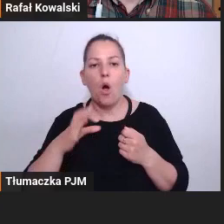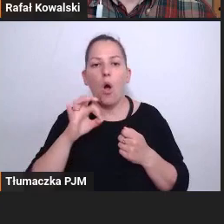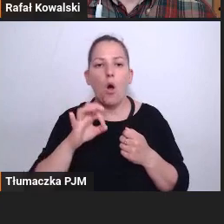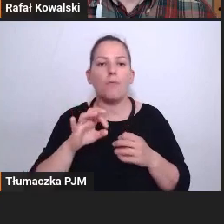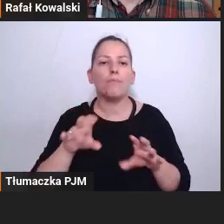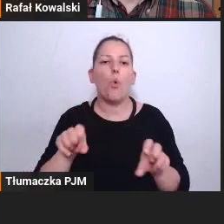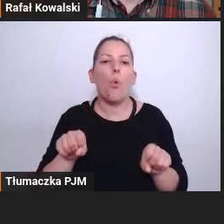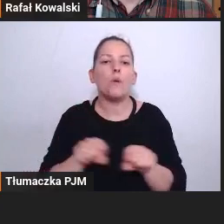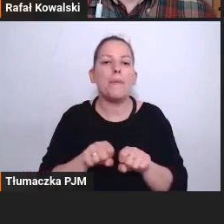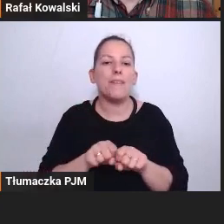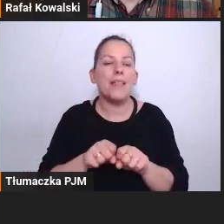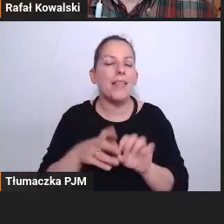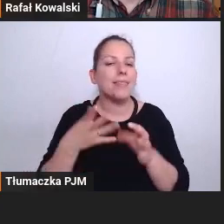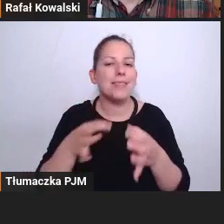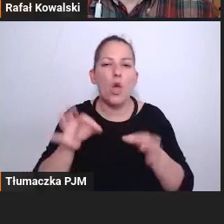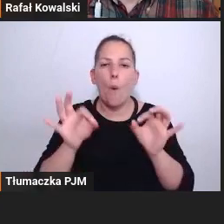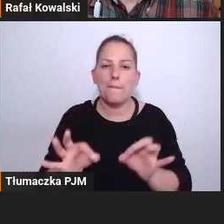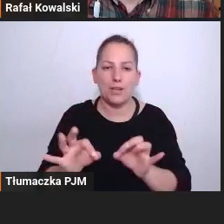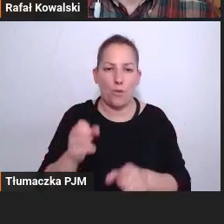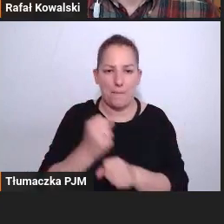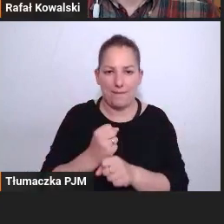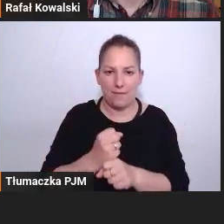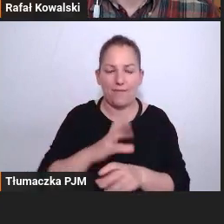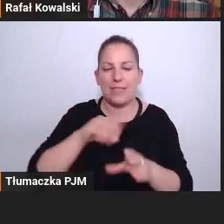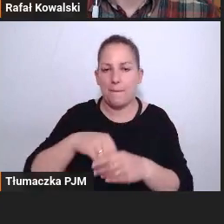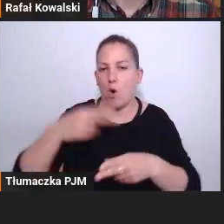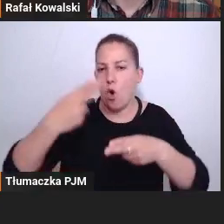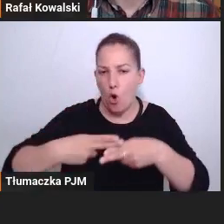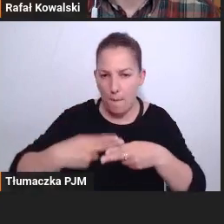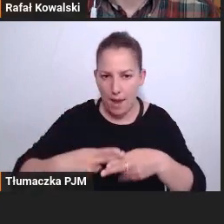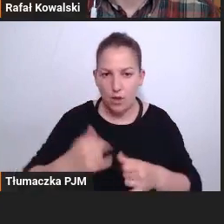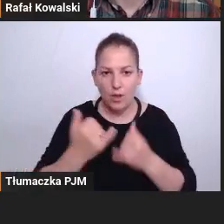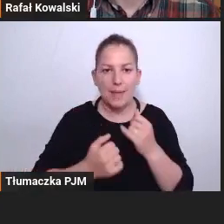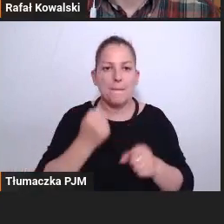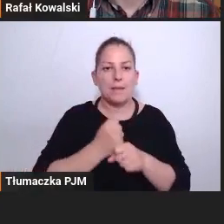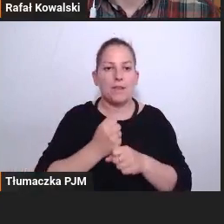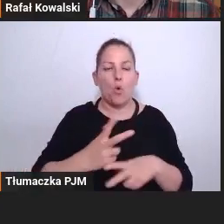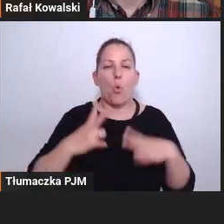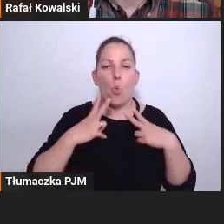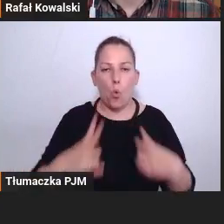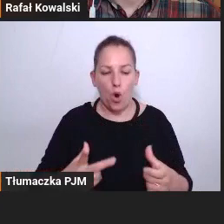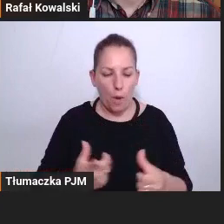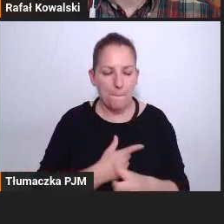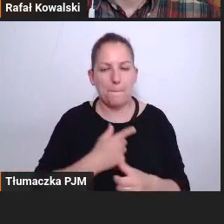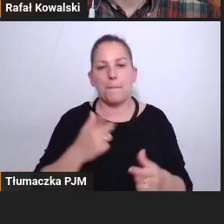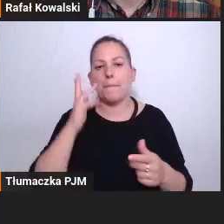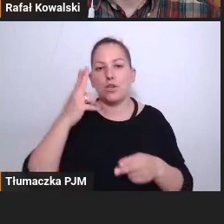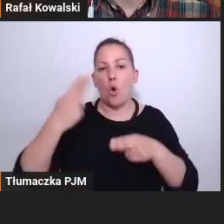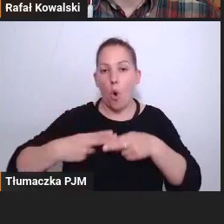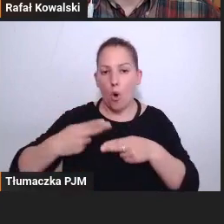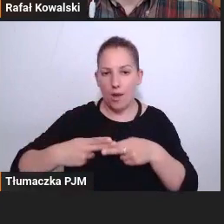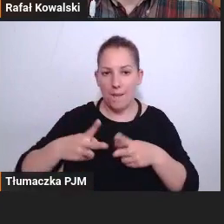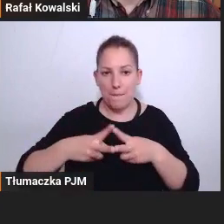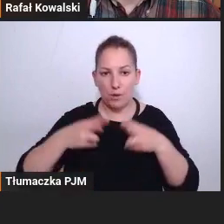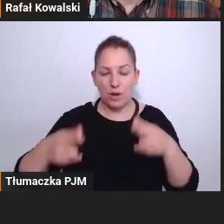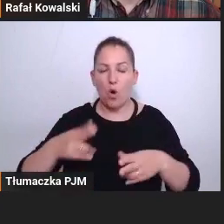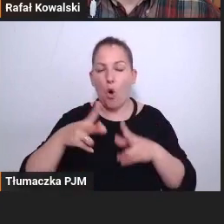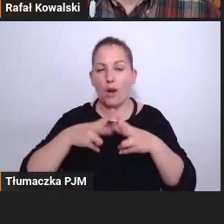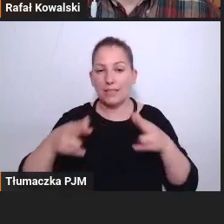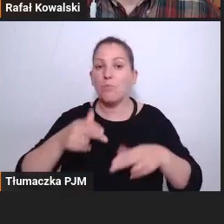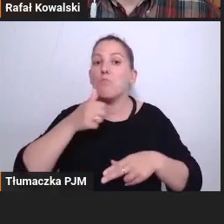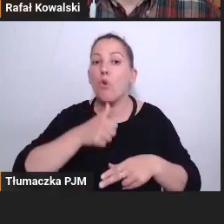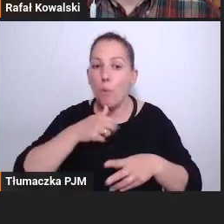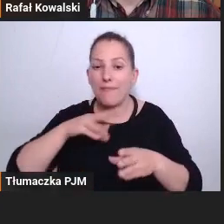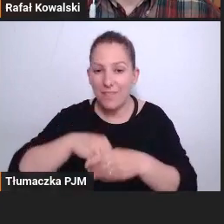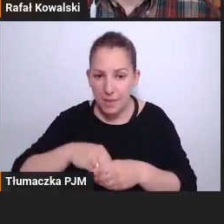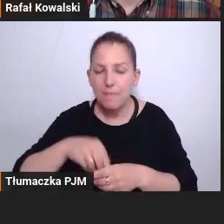usprawiedliwioną nieobecność pracownika, w tym chorobę. Czyli jeżeli pracownik będzie na urlopie albo będzie chory podczas okresu próbnego, to ta umowa